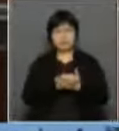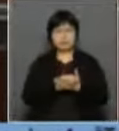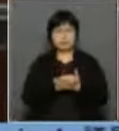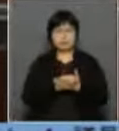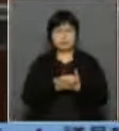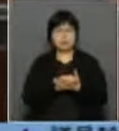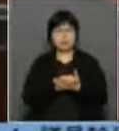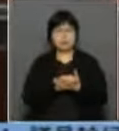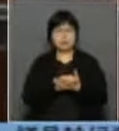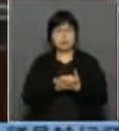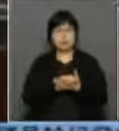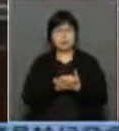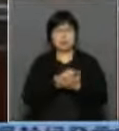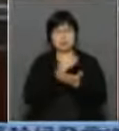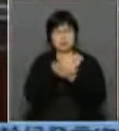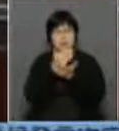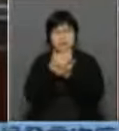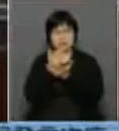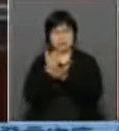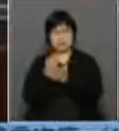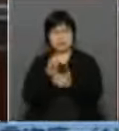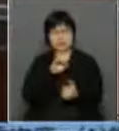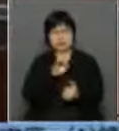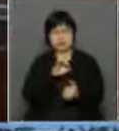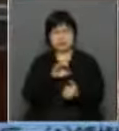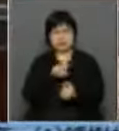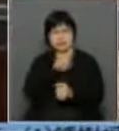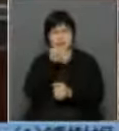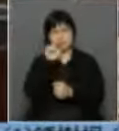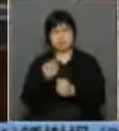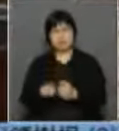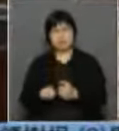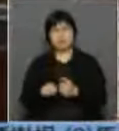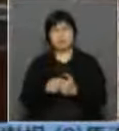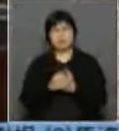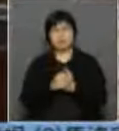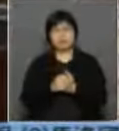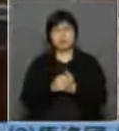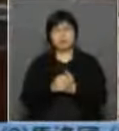著都係利用呢啲問題去